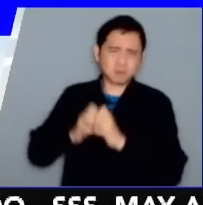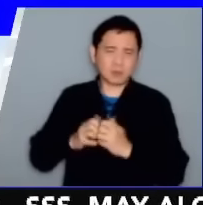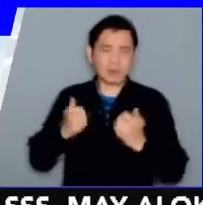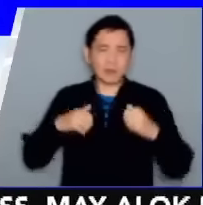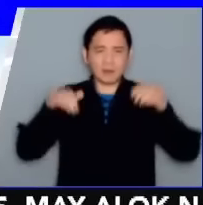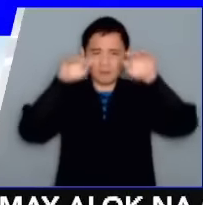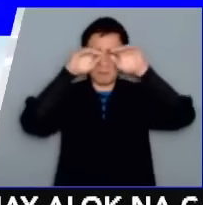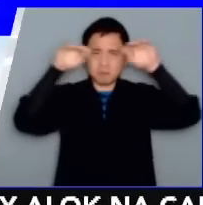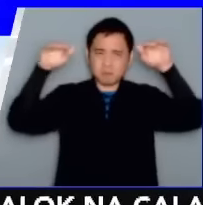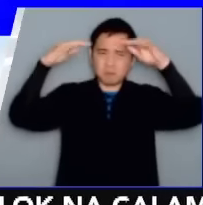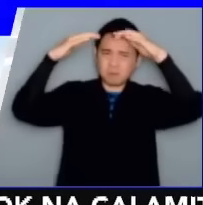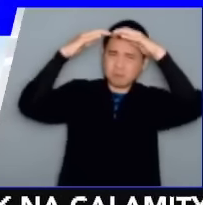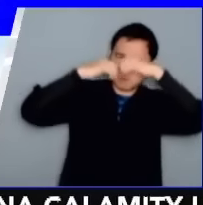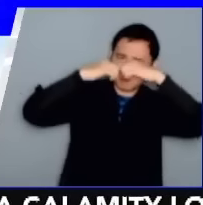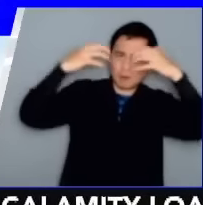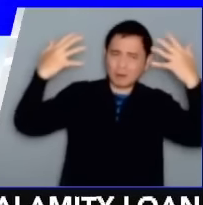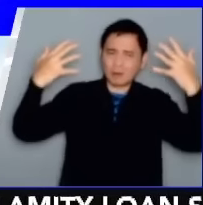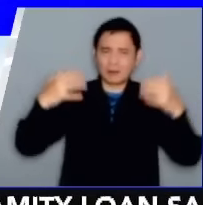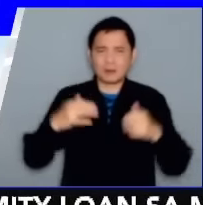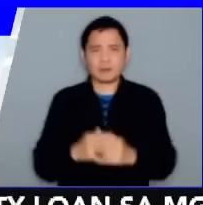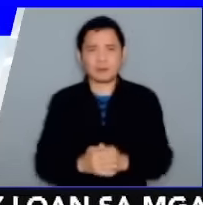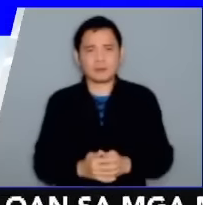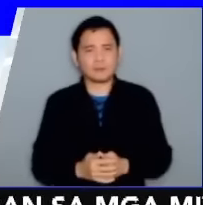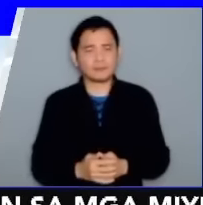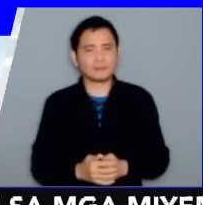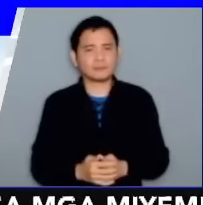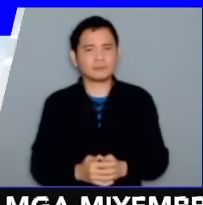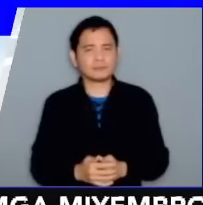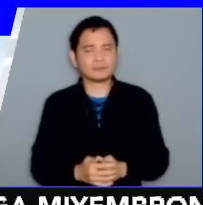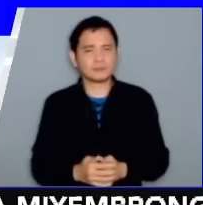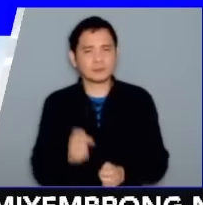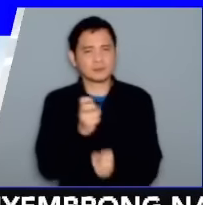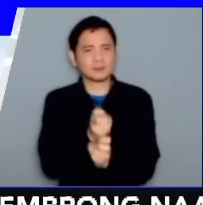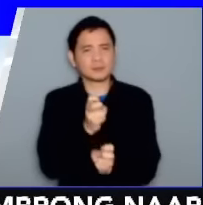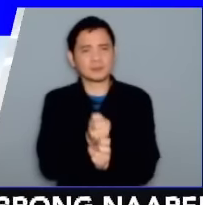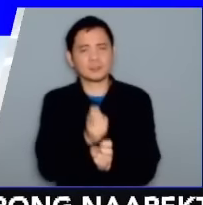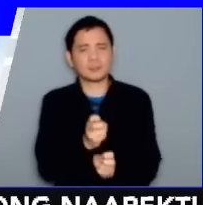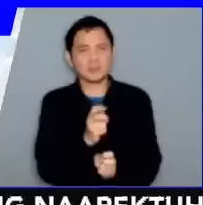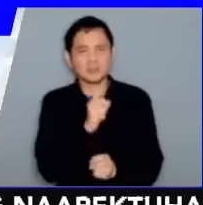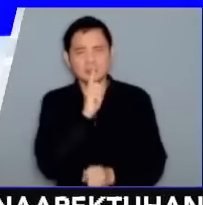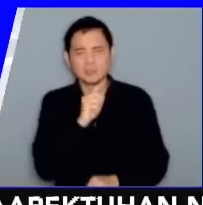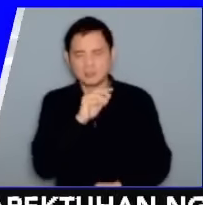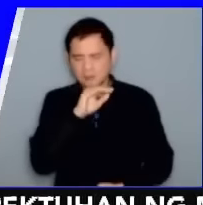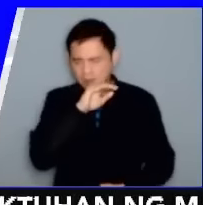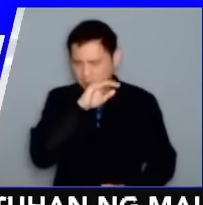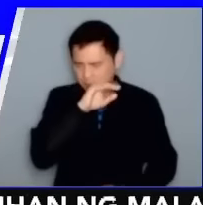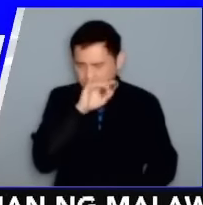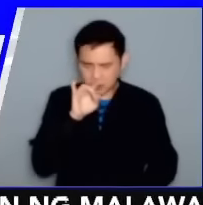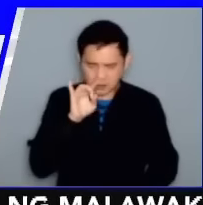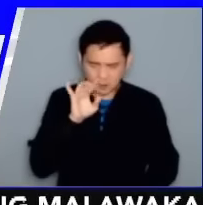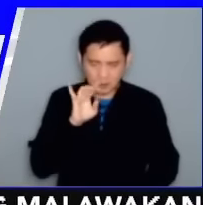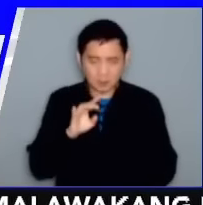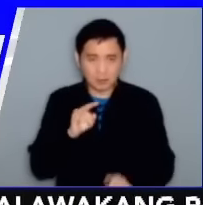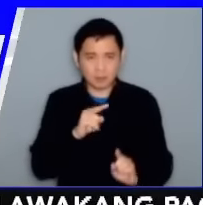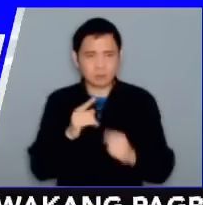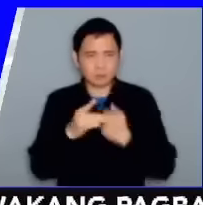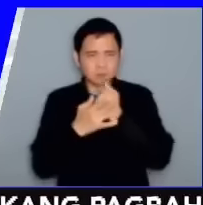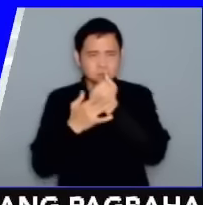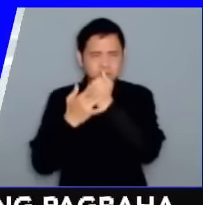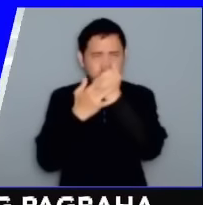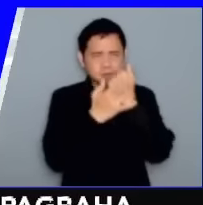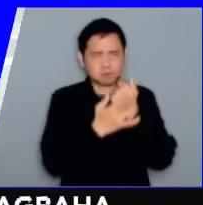may na-reject na yan Mahirap kasi sobrang nakakapagod kasi yung takot at saka trum ang naramdaman namin